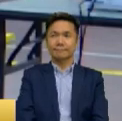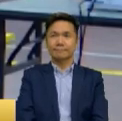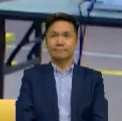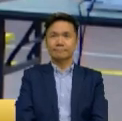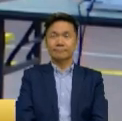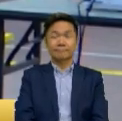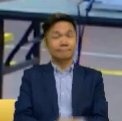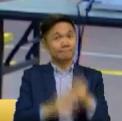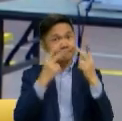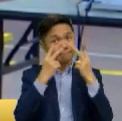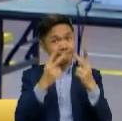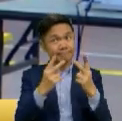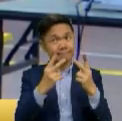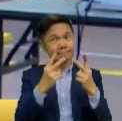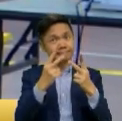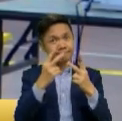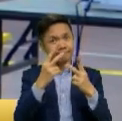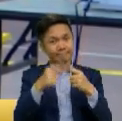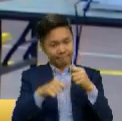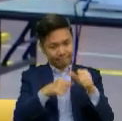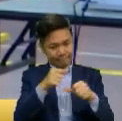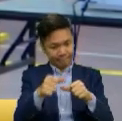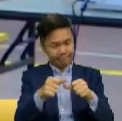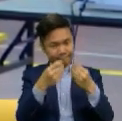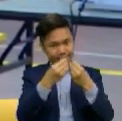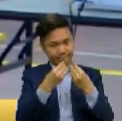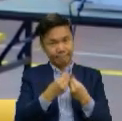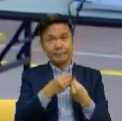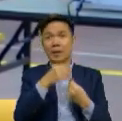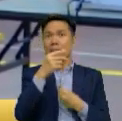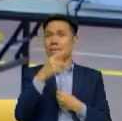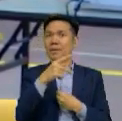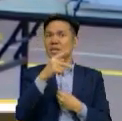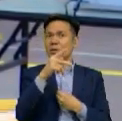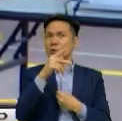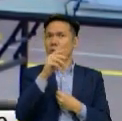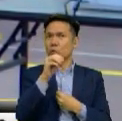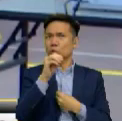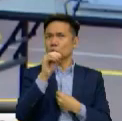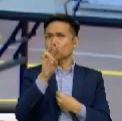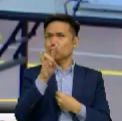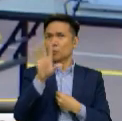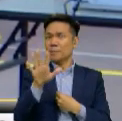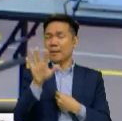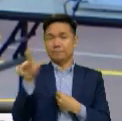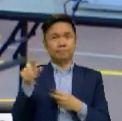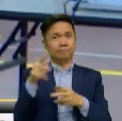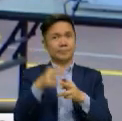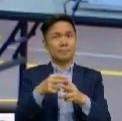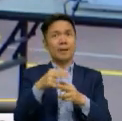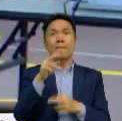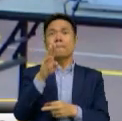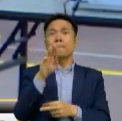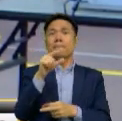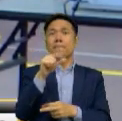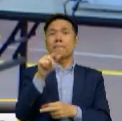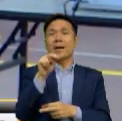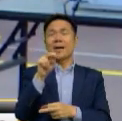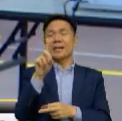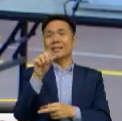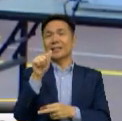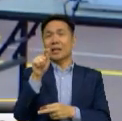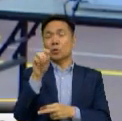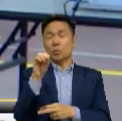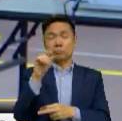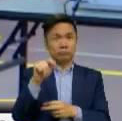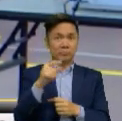dimana sedang berlangsung proses penjumlahan undi di 075 paling mendasar untuk malu-malu sebanyak 12